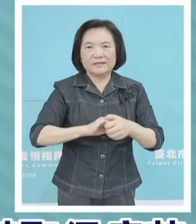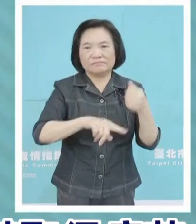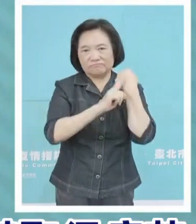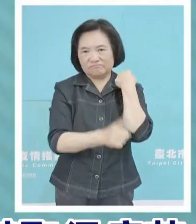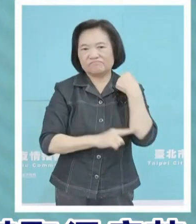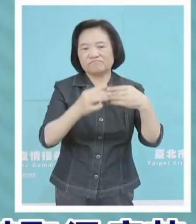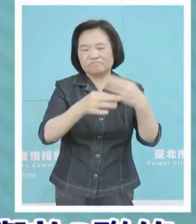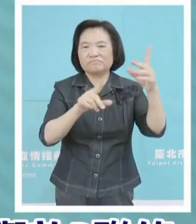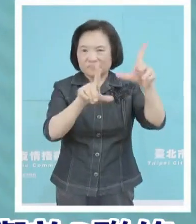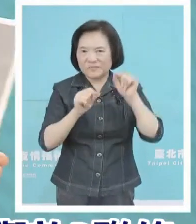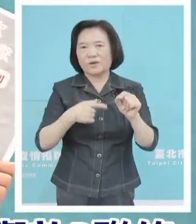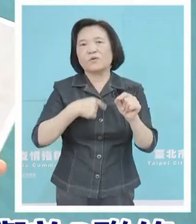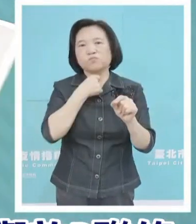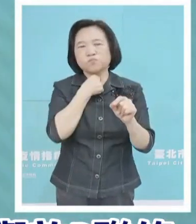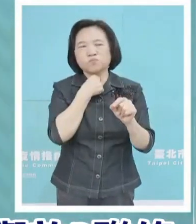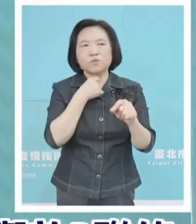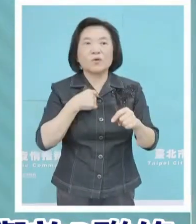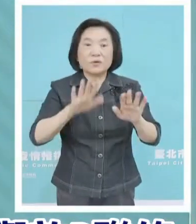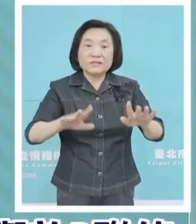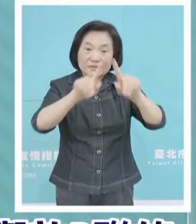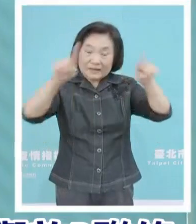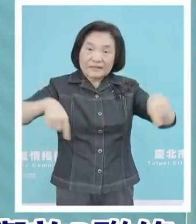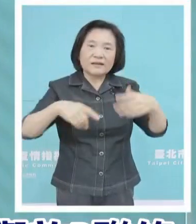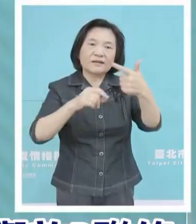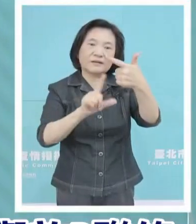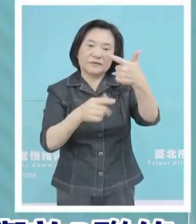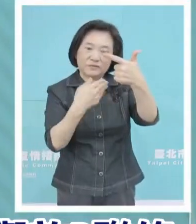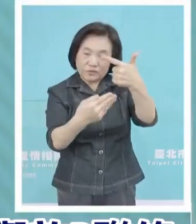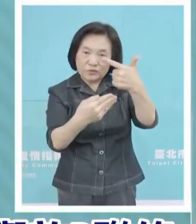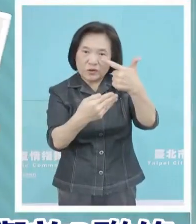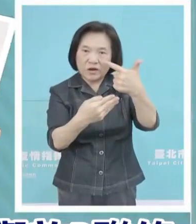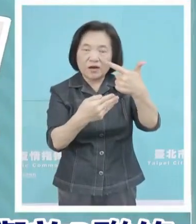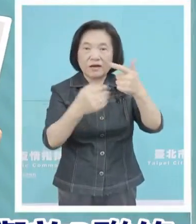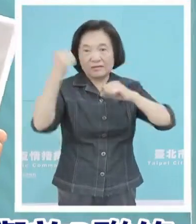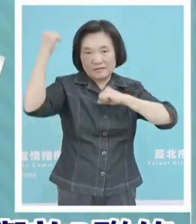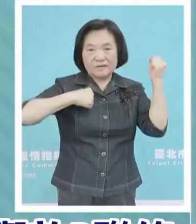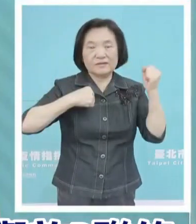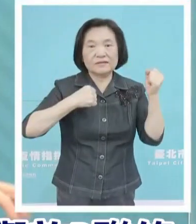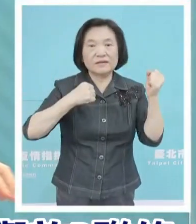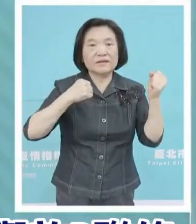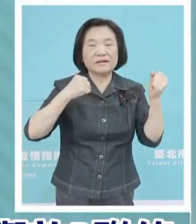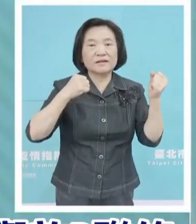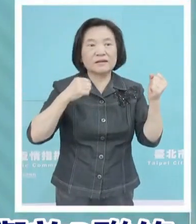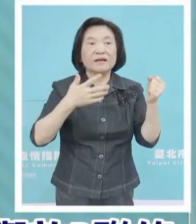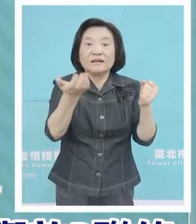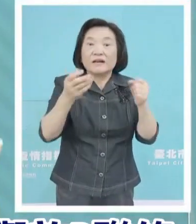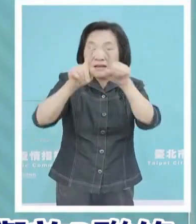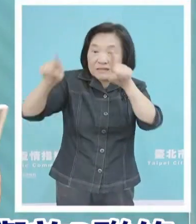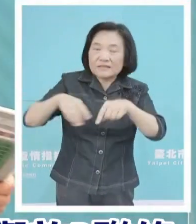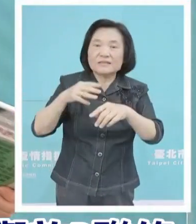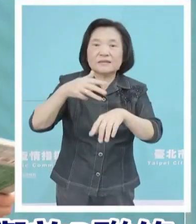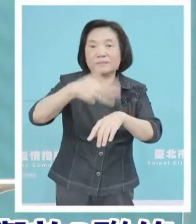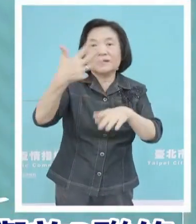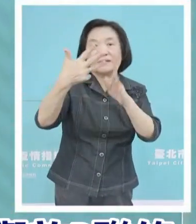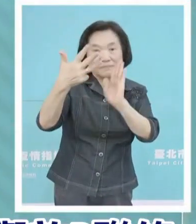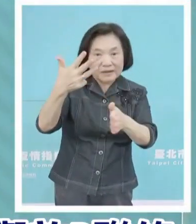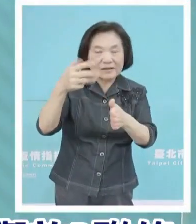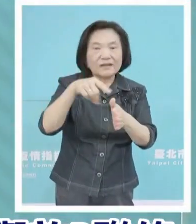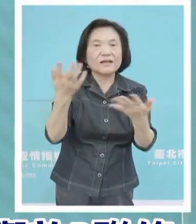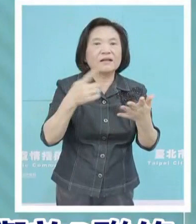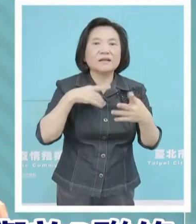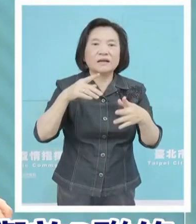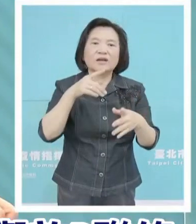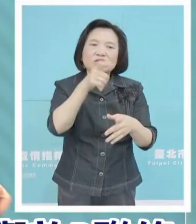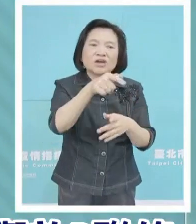因为事情已经发生的当天早上，我们刚刚那个是8点半，我们要求说你要出来说明。